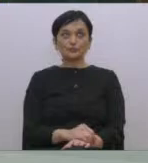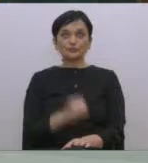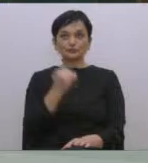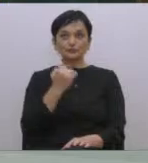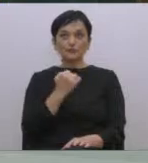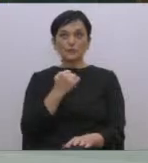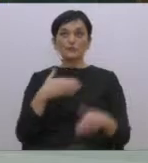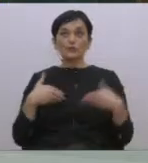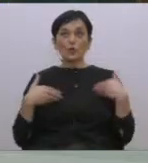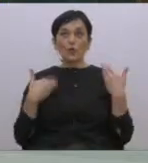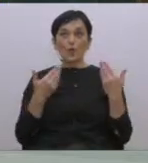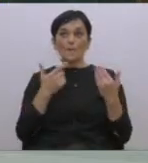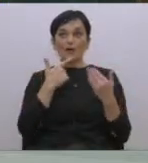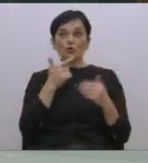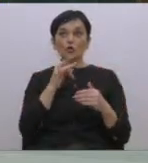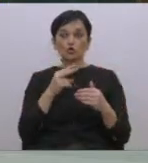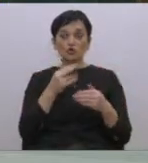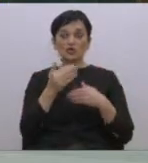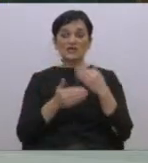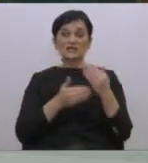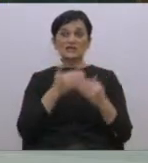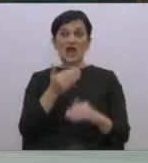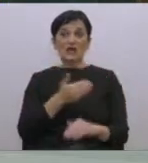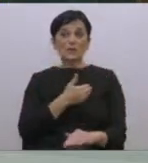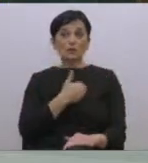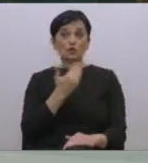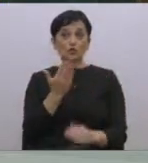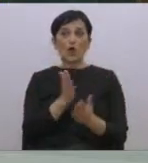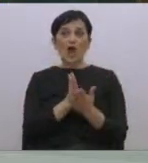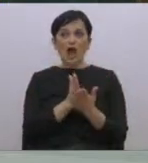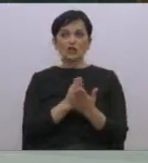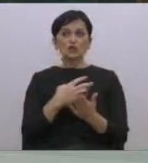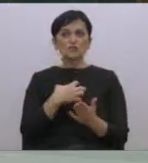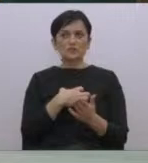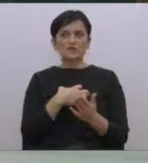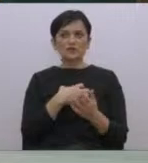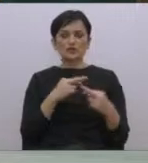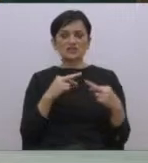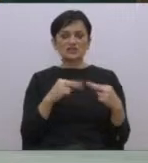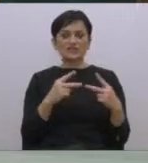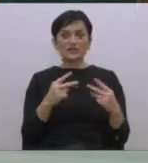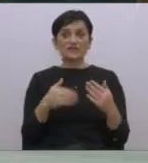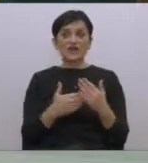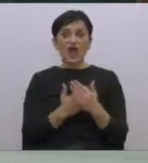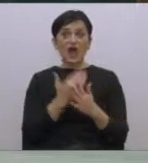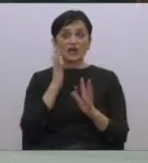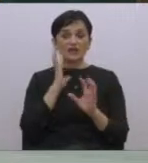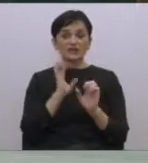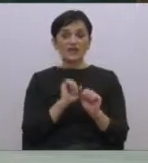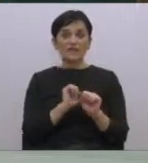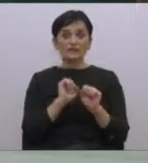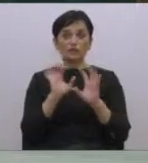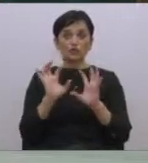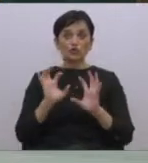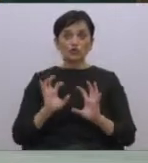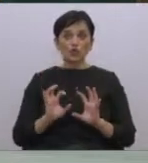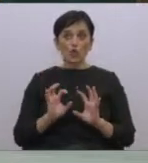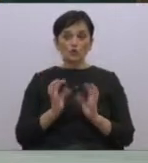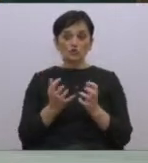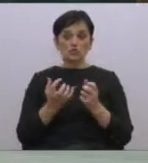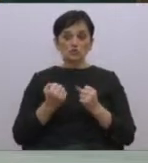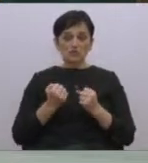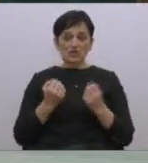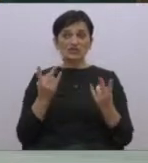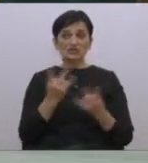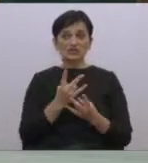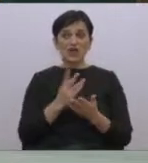Madloba, mogesavit, baton Grigol, Zarmatevski surubt, aris mișno, anciulebebi, rad, sahali, tavdacus, kodexis, mihebi, șemde, gahta,